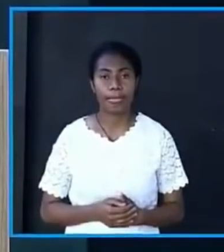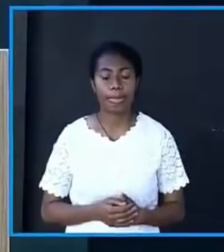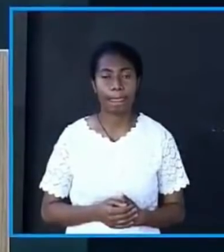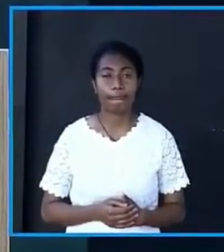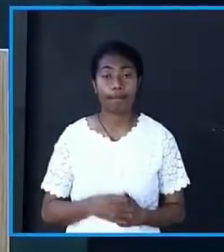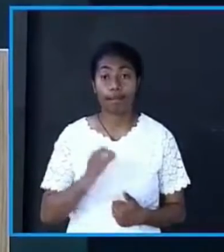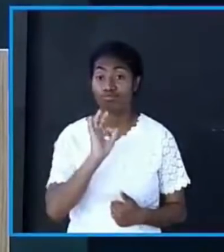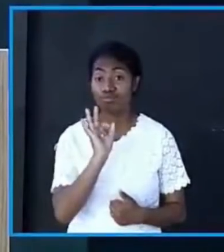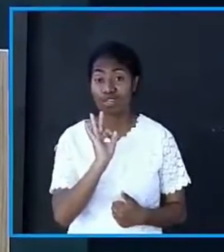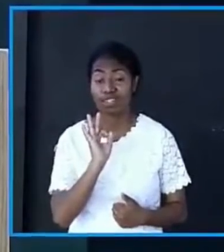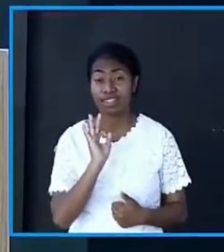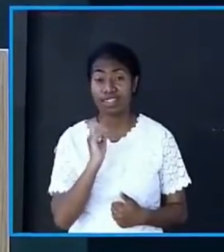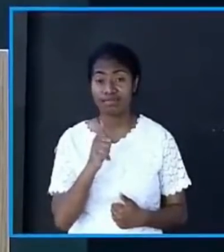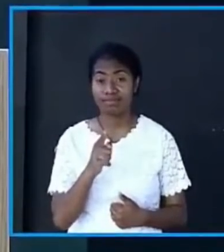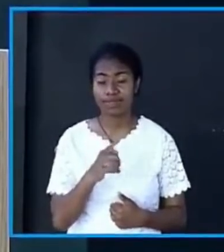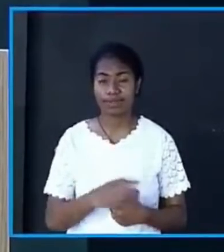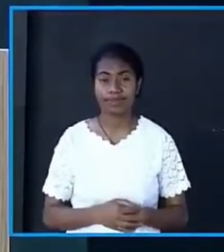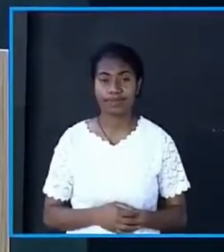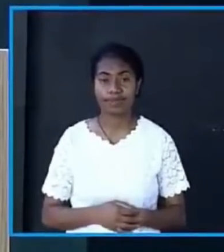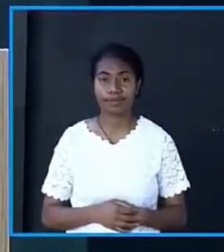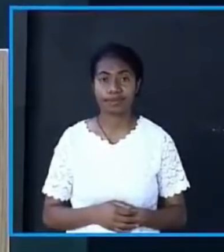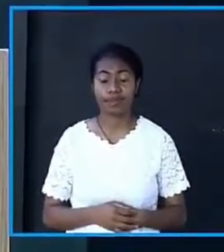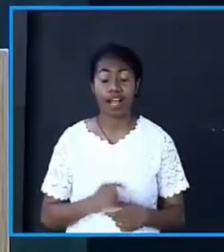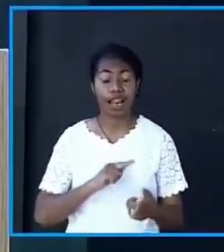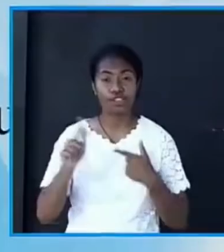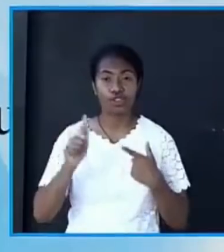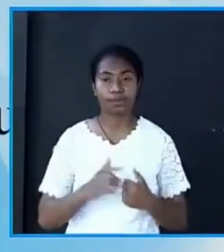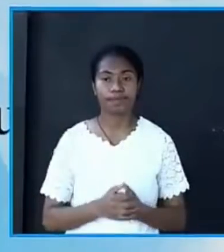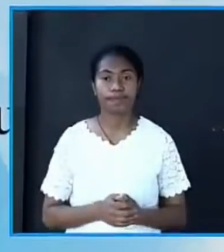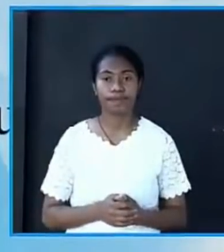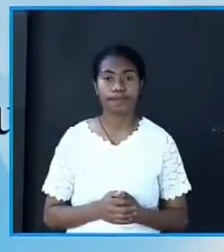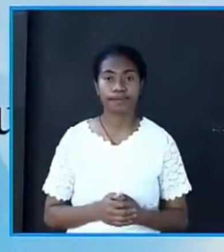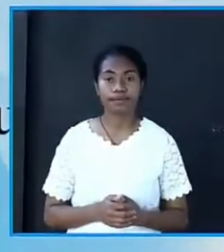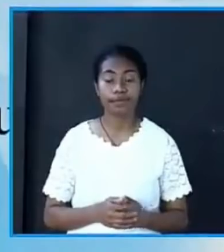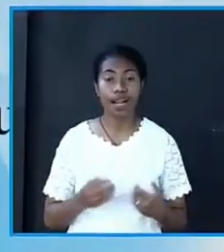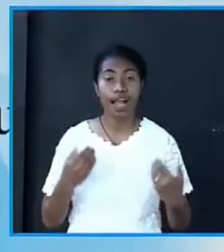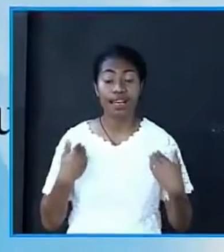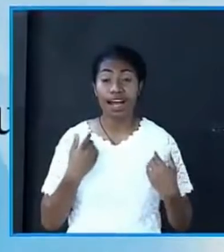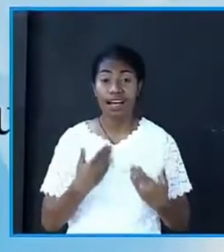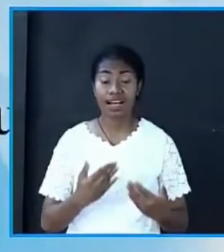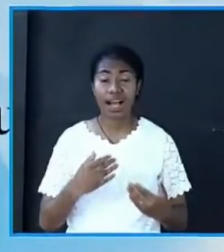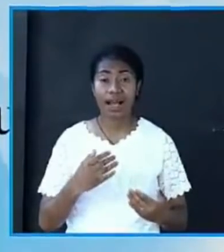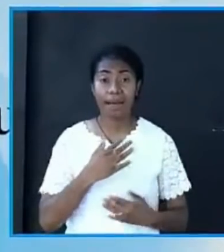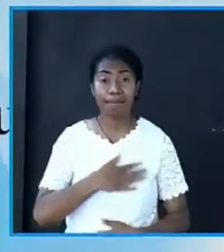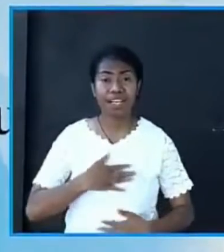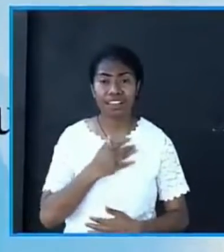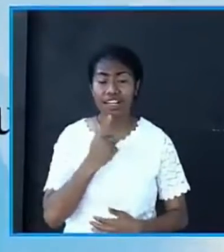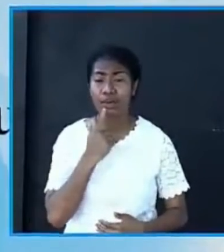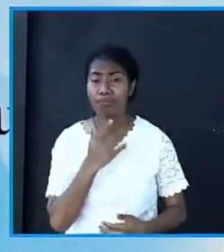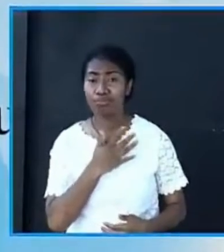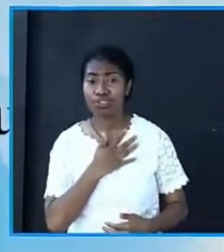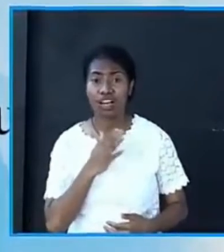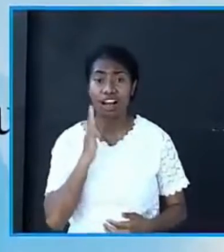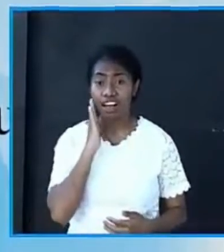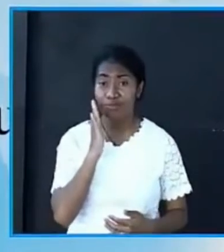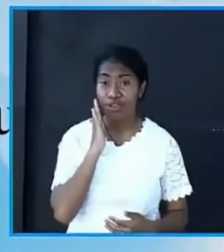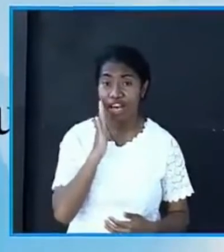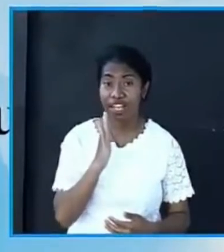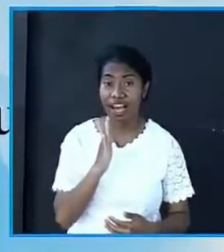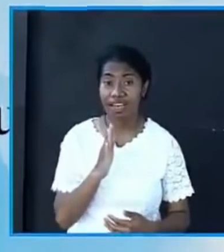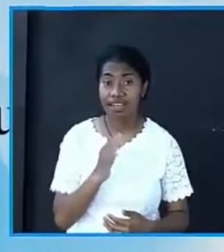Bukankah beda terus Adakah binatang berkebudayaan dan bersejarah